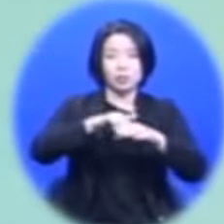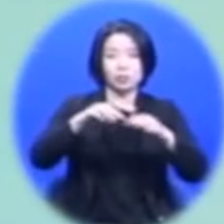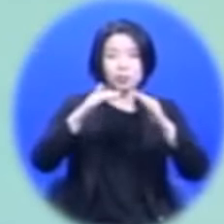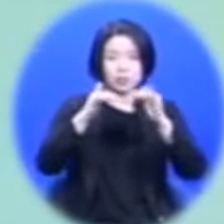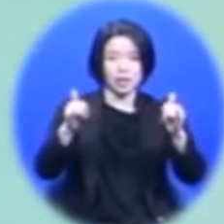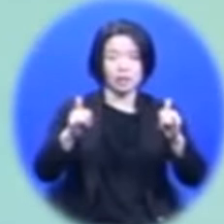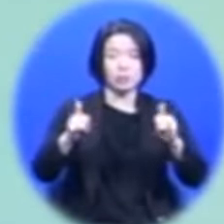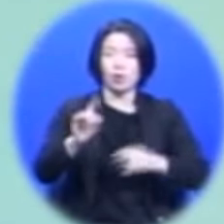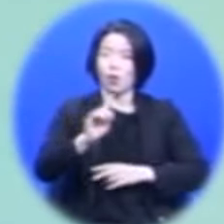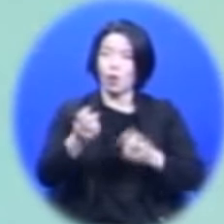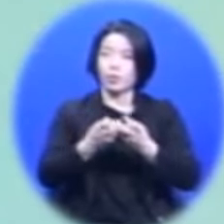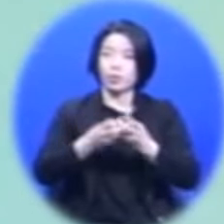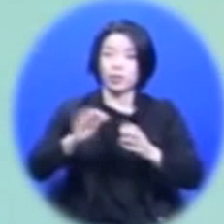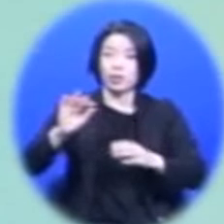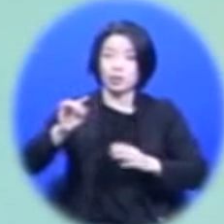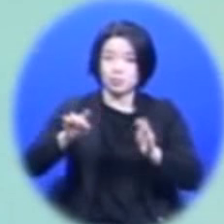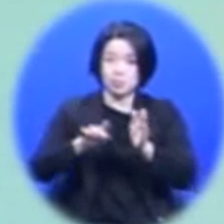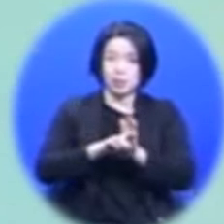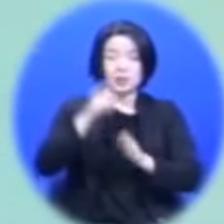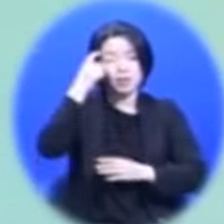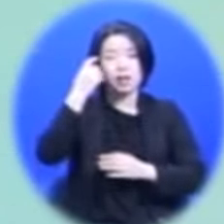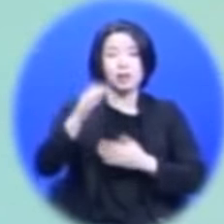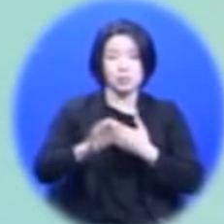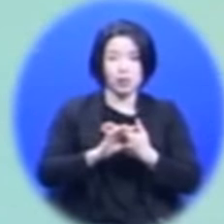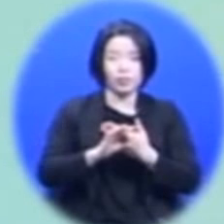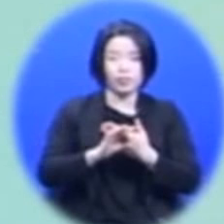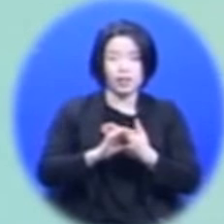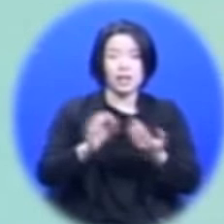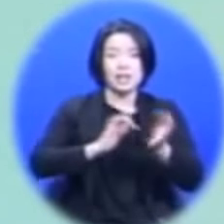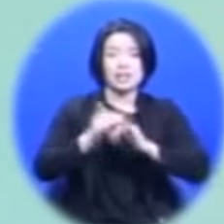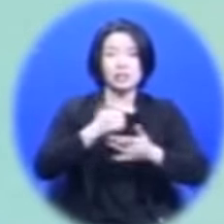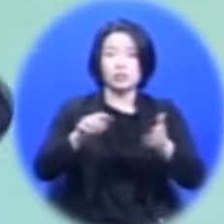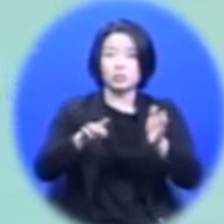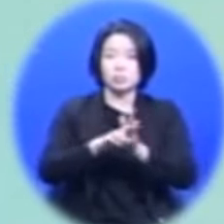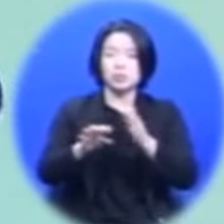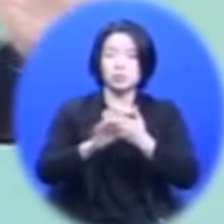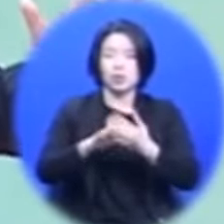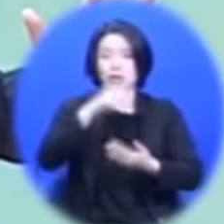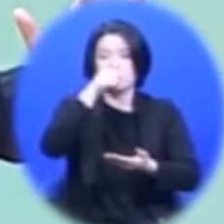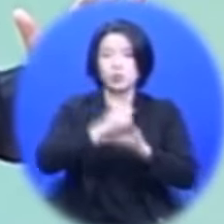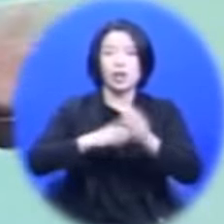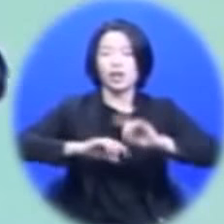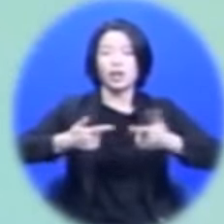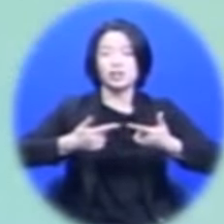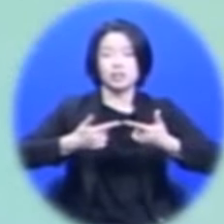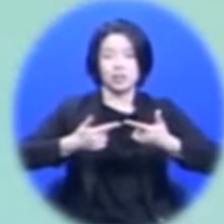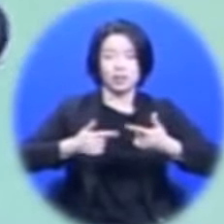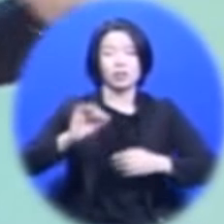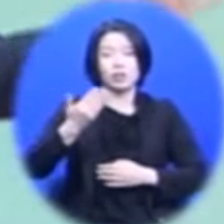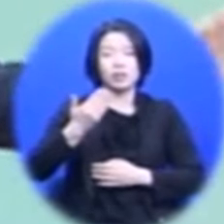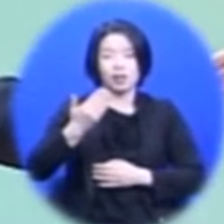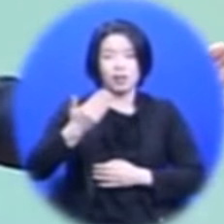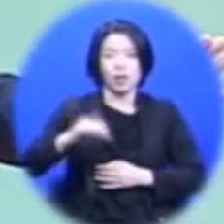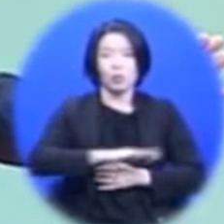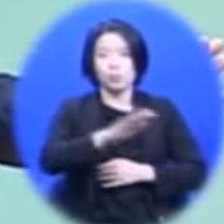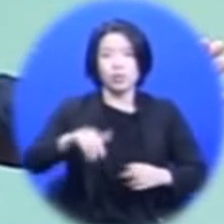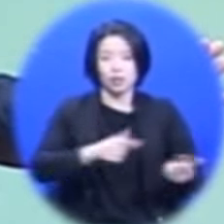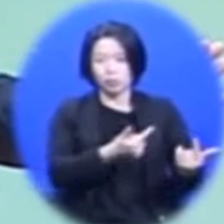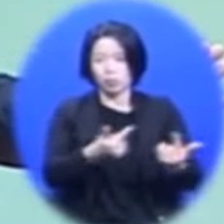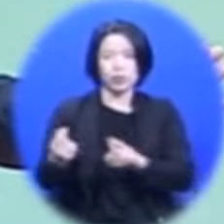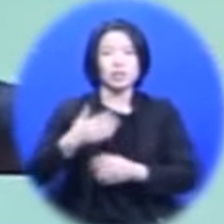어떻게 믿었냐? 예수 믿으면 죄 안 짓게 된다. 그렇게 믿었다는 거예요. 우리가 다 안다고